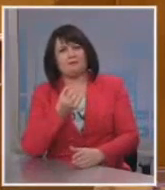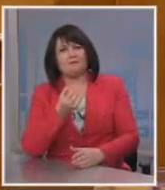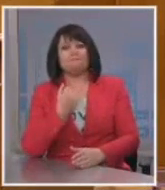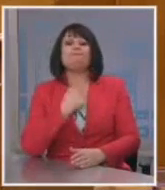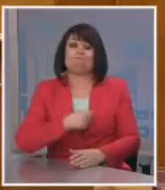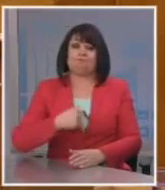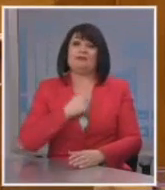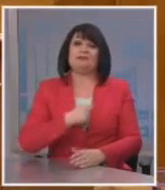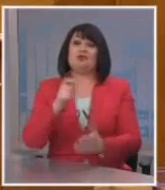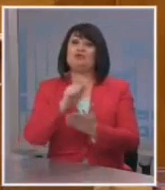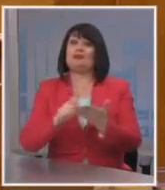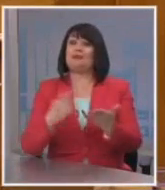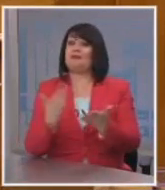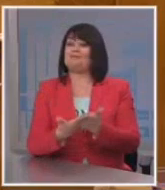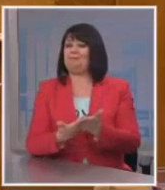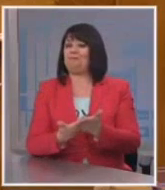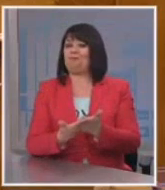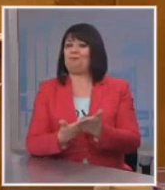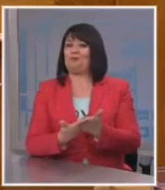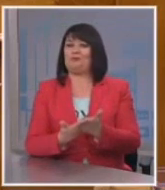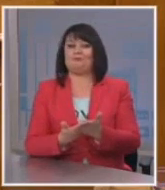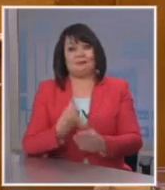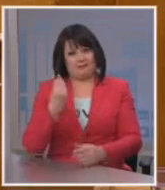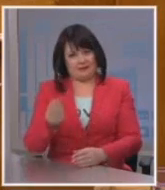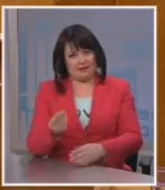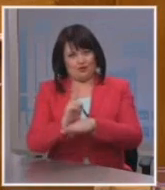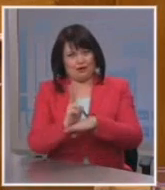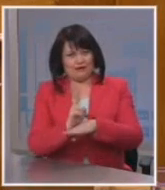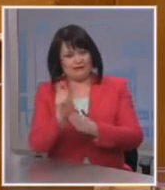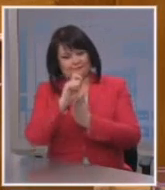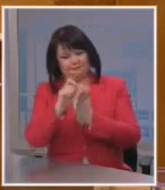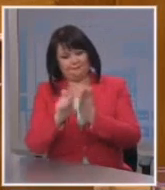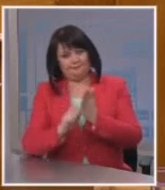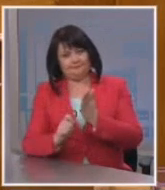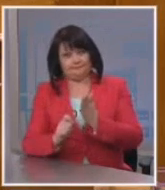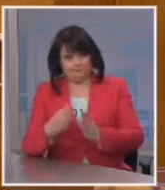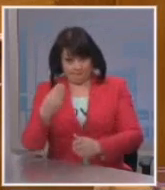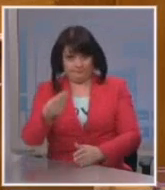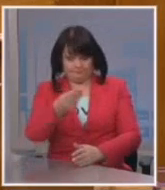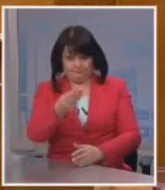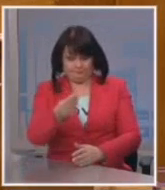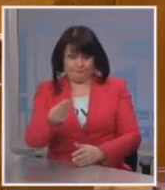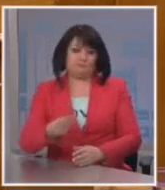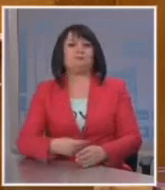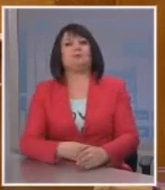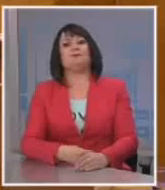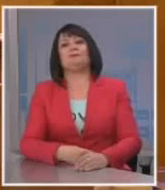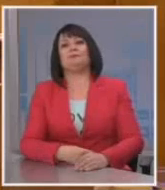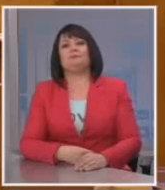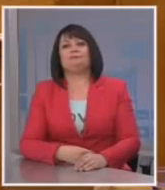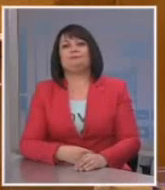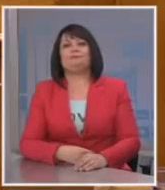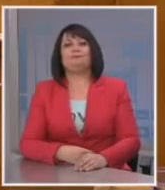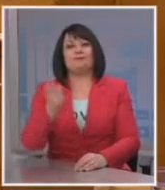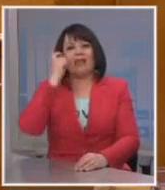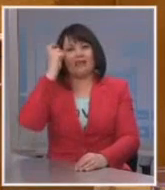Δυστυχώς όμως τα γραπτά μένουν. Καταθέτω στη Βουλή, κυρίες και κύριοι συνάδελφοι, σας καλώ να το πάρετε σαν αντίγραφο να το έχετε μαζί σας, την